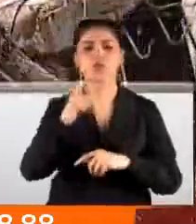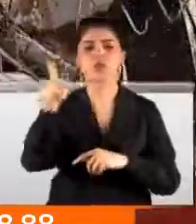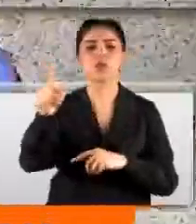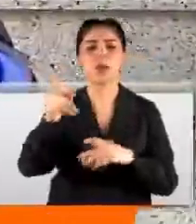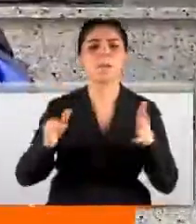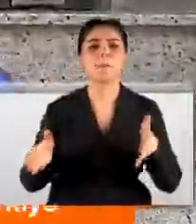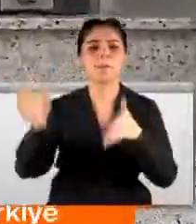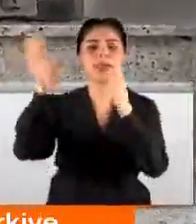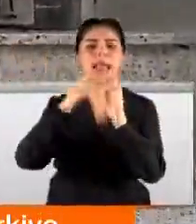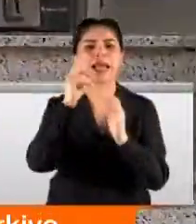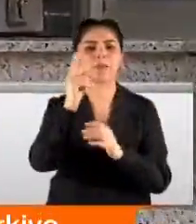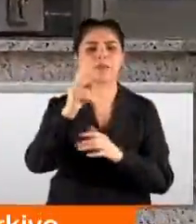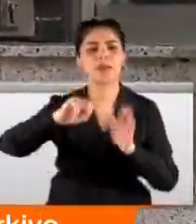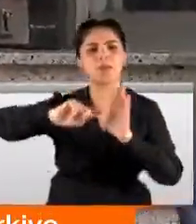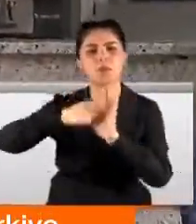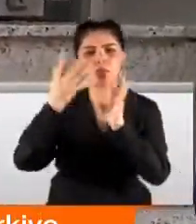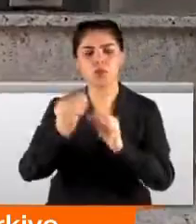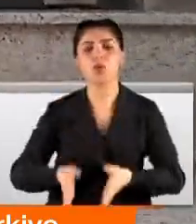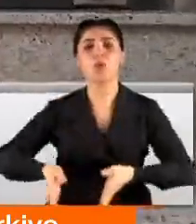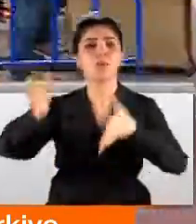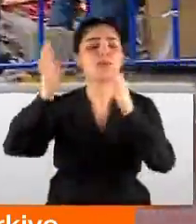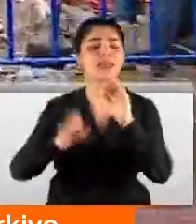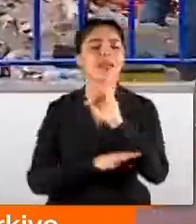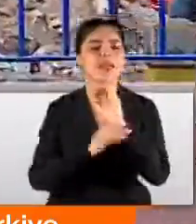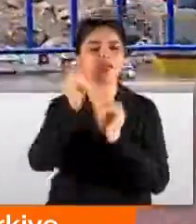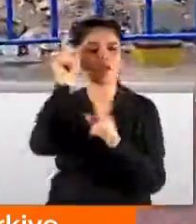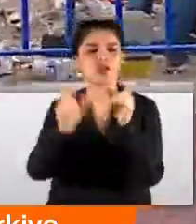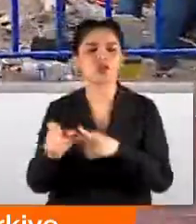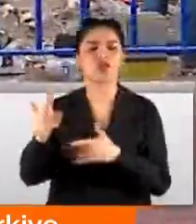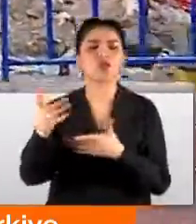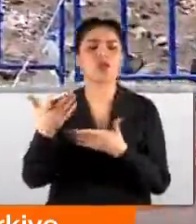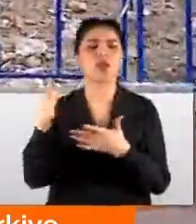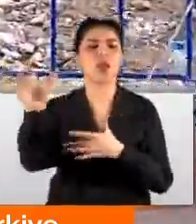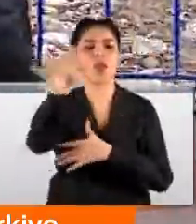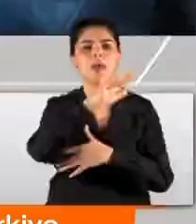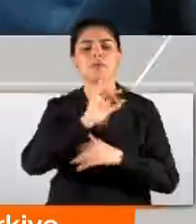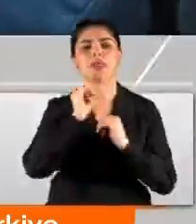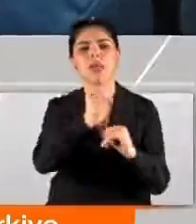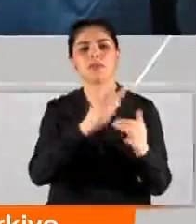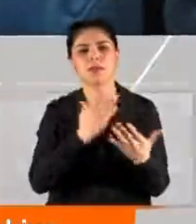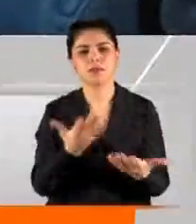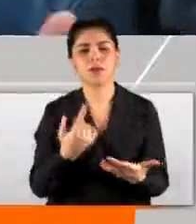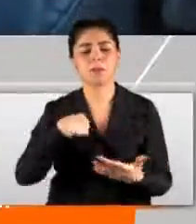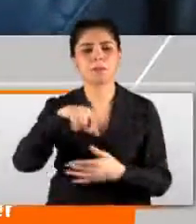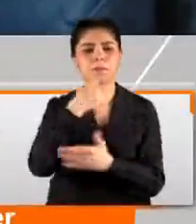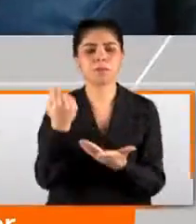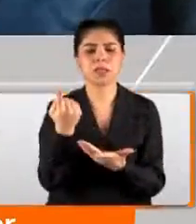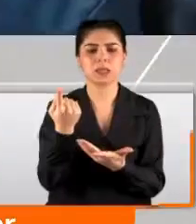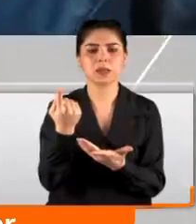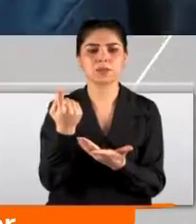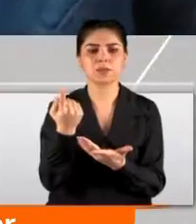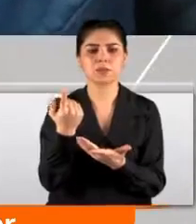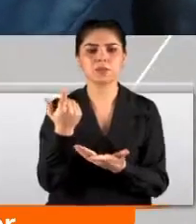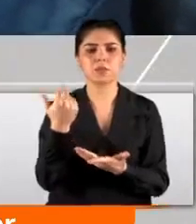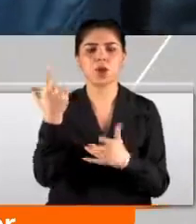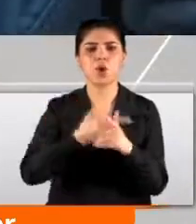bina ekipler tarafından mühürlendi. Bina sakinleri ve çevre esnafsa yaşananlara bir hayli tepkili. Bizi herhangi bir böyle mahalle